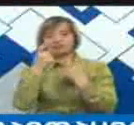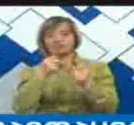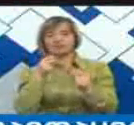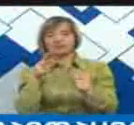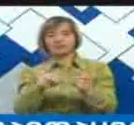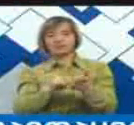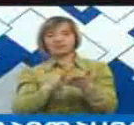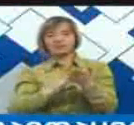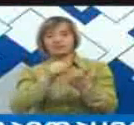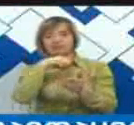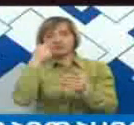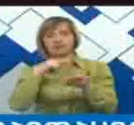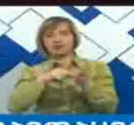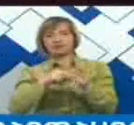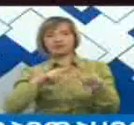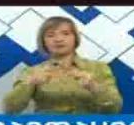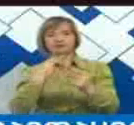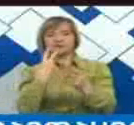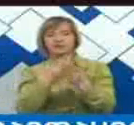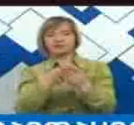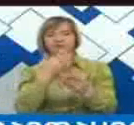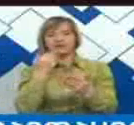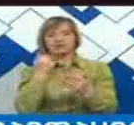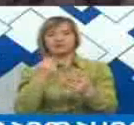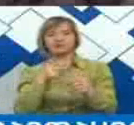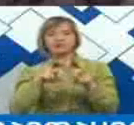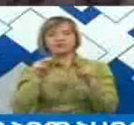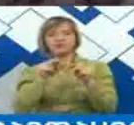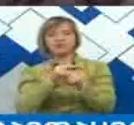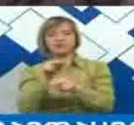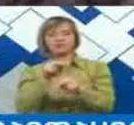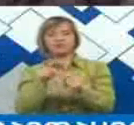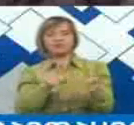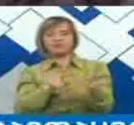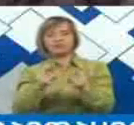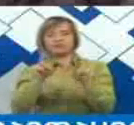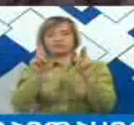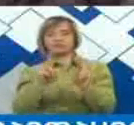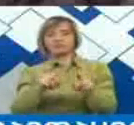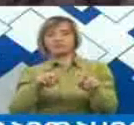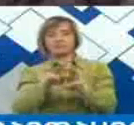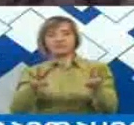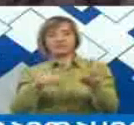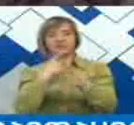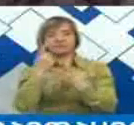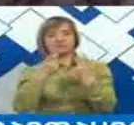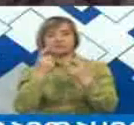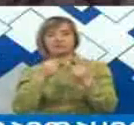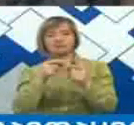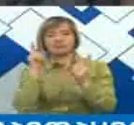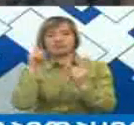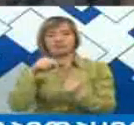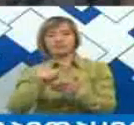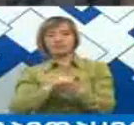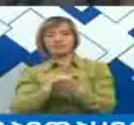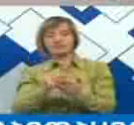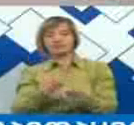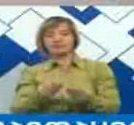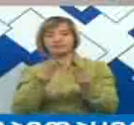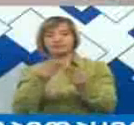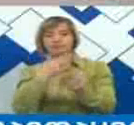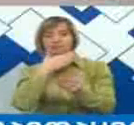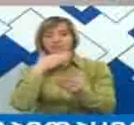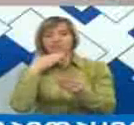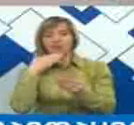წელს დაგეგმილი ცვლილებების მიხედვით მარტივდება ფიზიკური მომზადების კუთხით სტანდარტებიც. მინისტრის ინფორმაციით, შესაბამისი საბუთების წარდგენა არა ერთ, არამედ